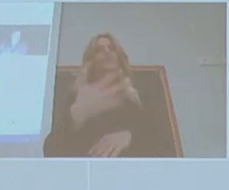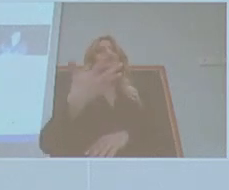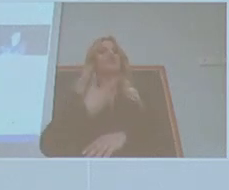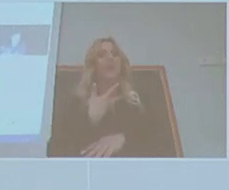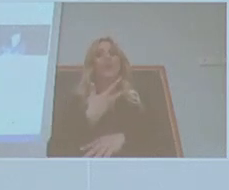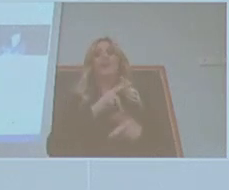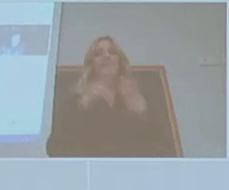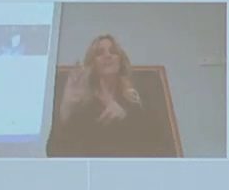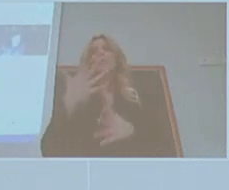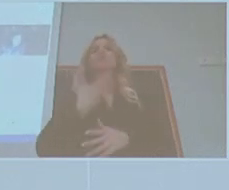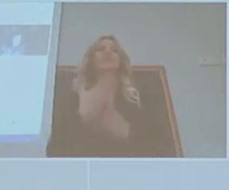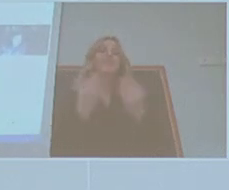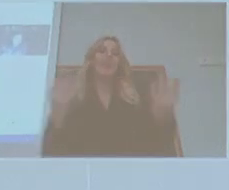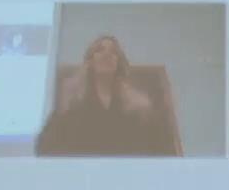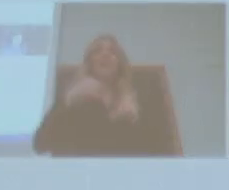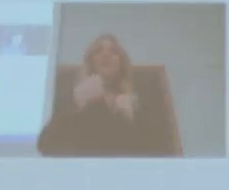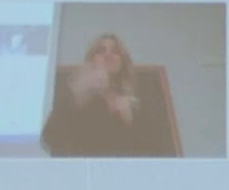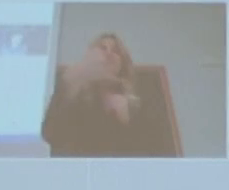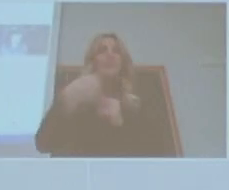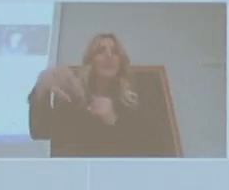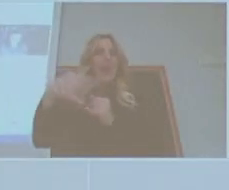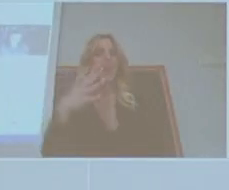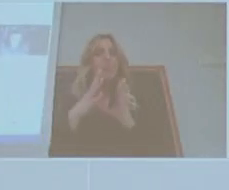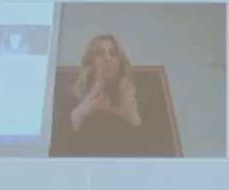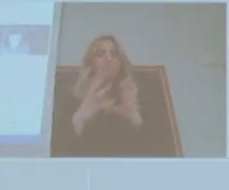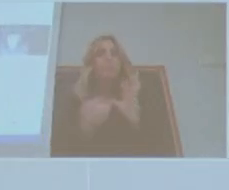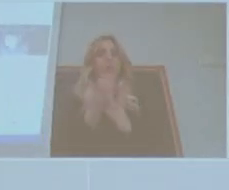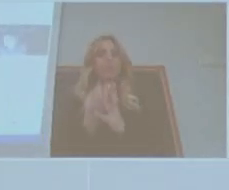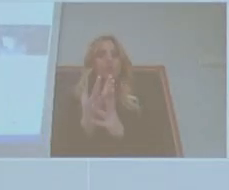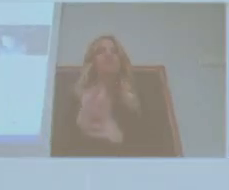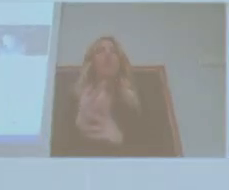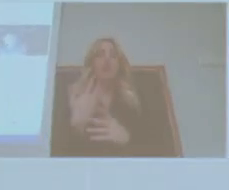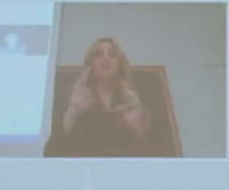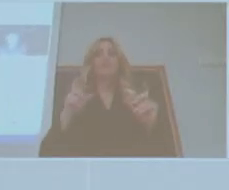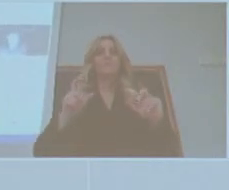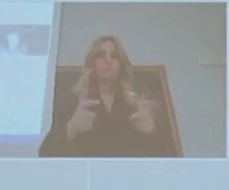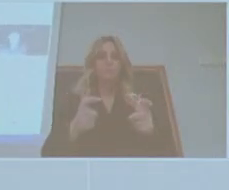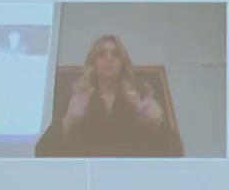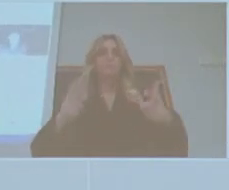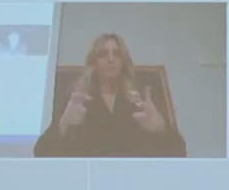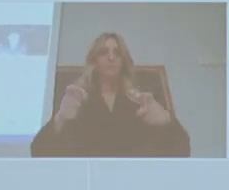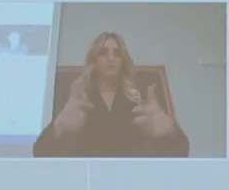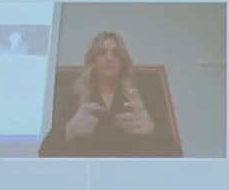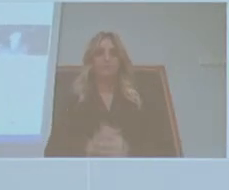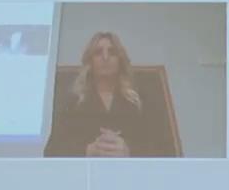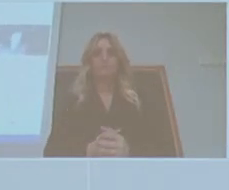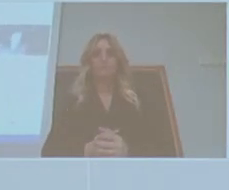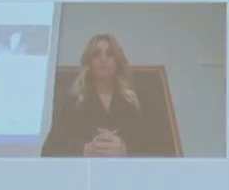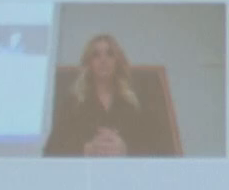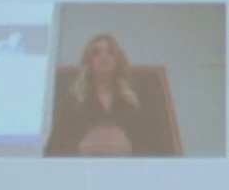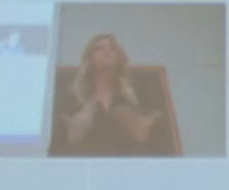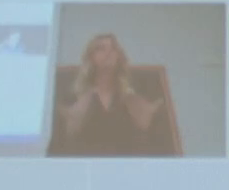inceppare molte filiere produttive che sono sempre più globalizzate. E